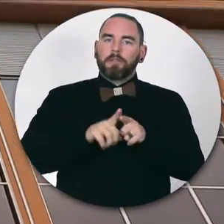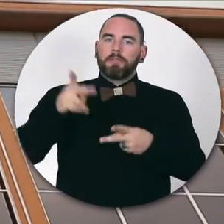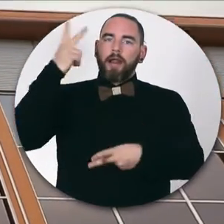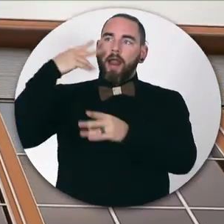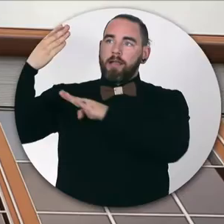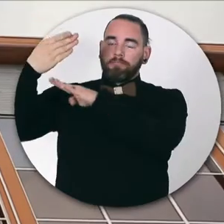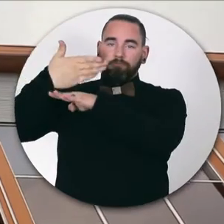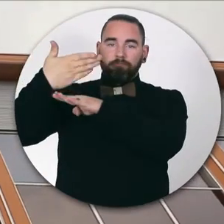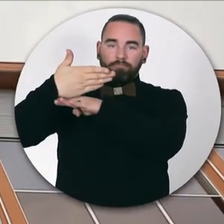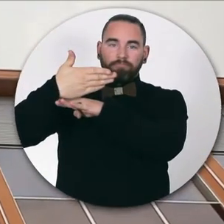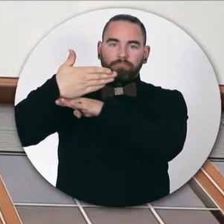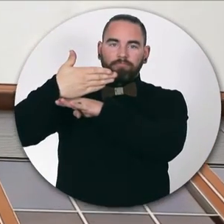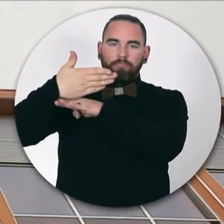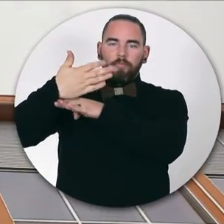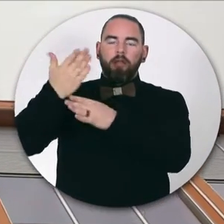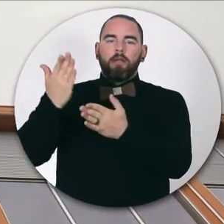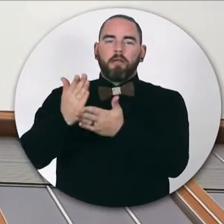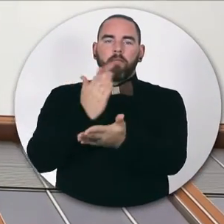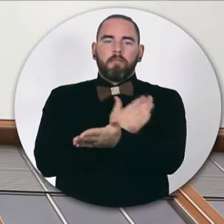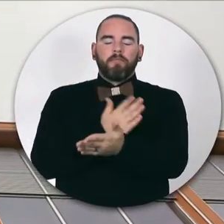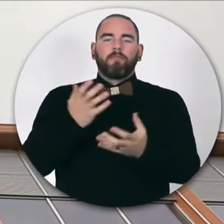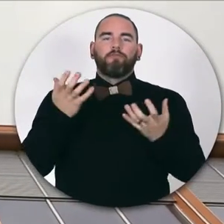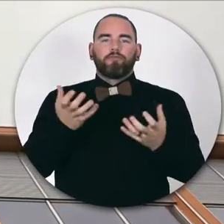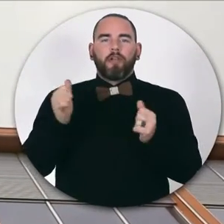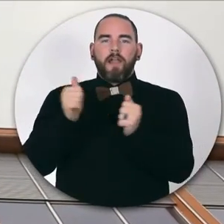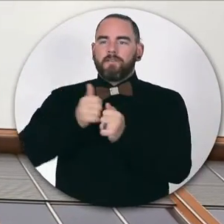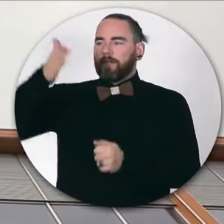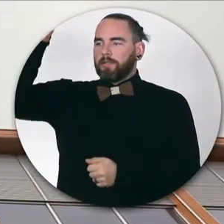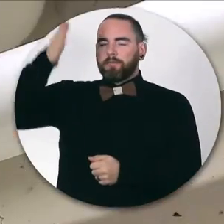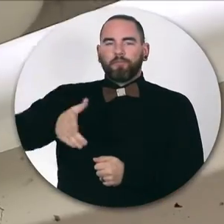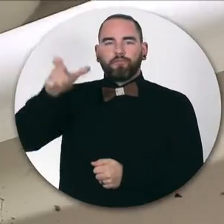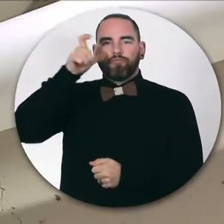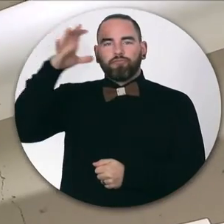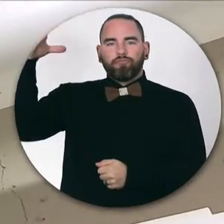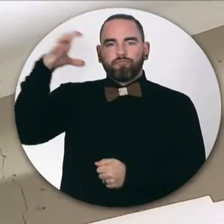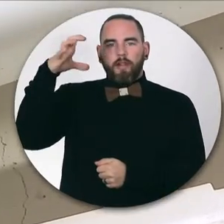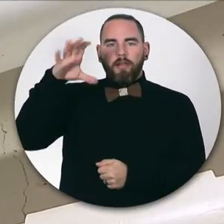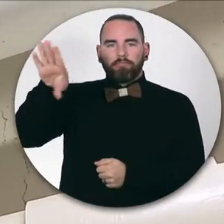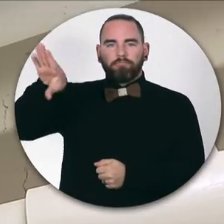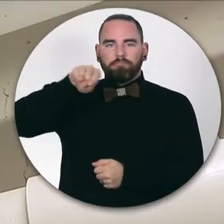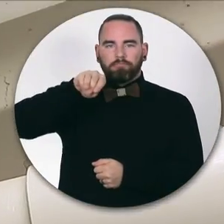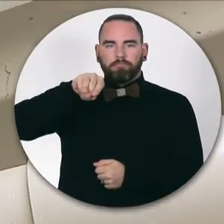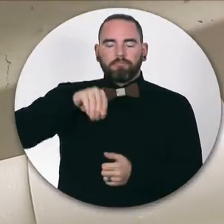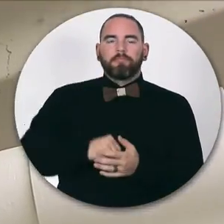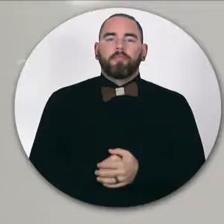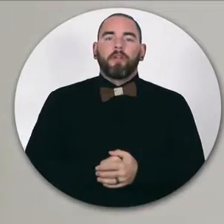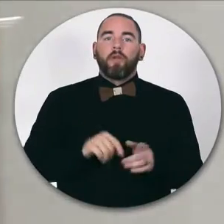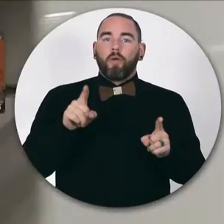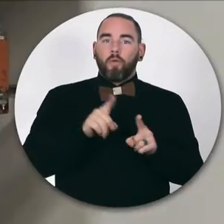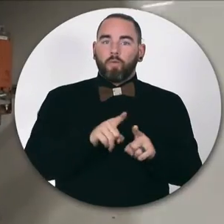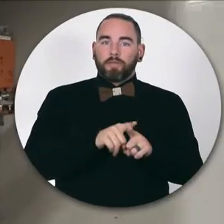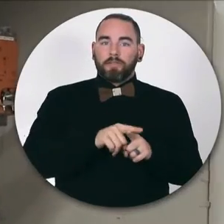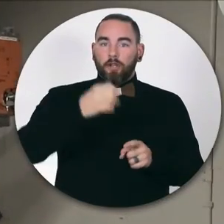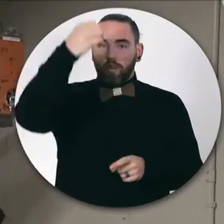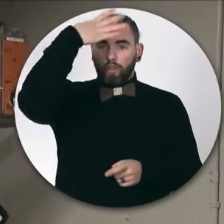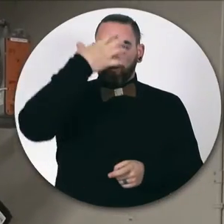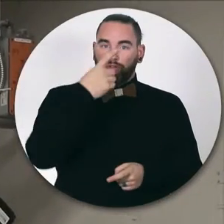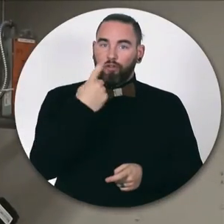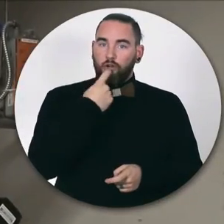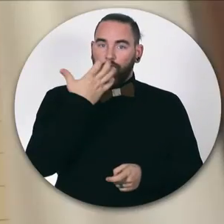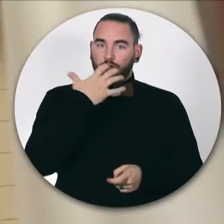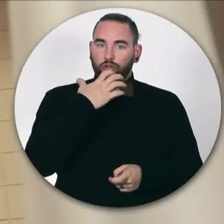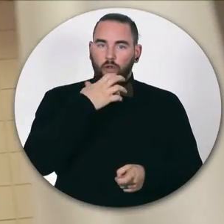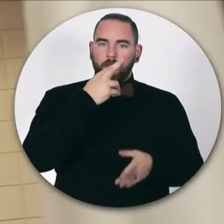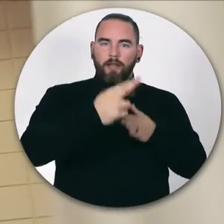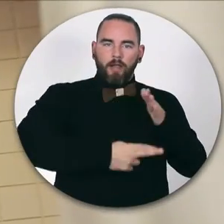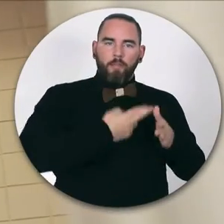par les conduites de ventilation est préchauffé grâce à un mur solaire. Enfin, un système de récupération de chaleur provenant de l'eau